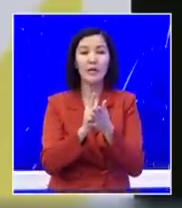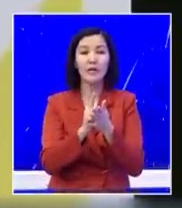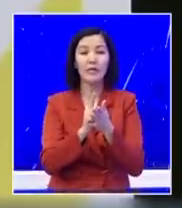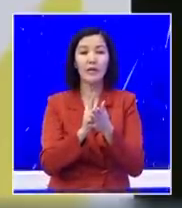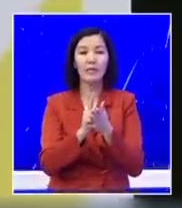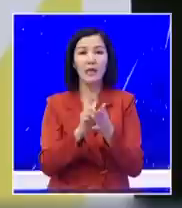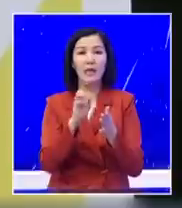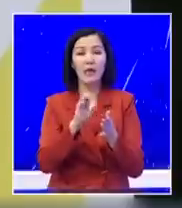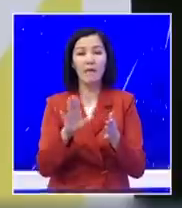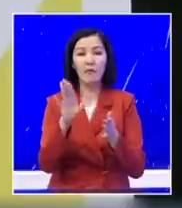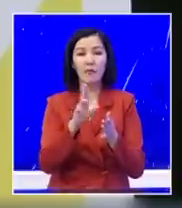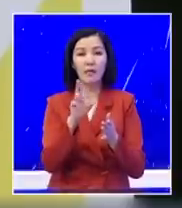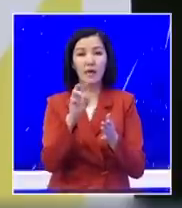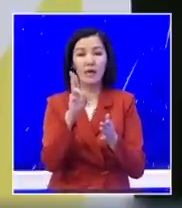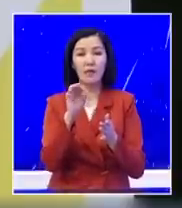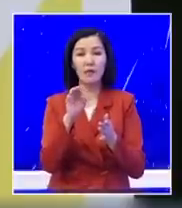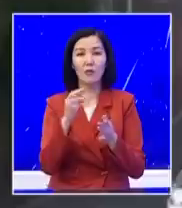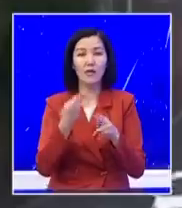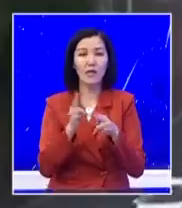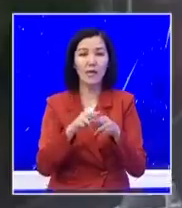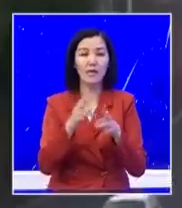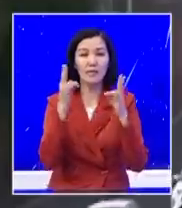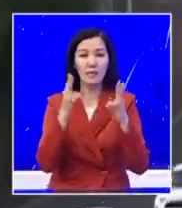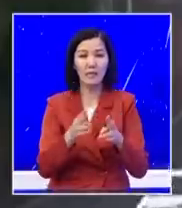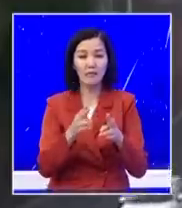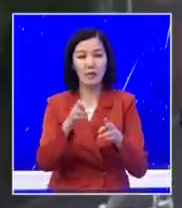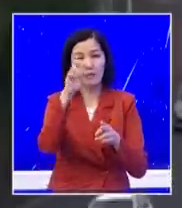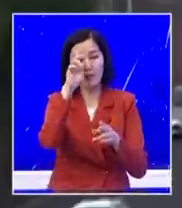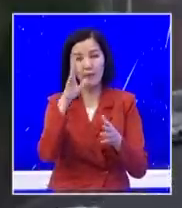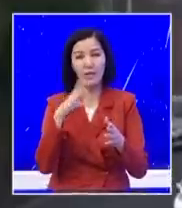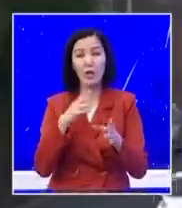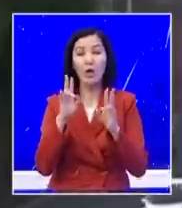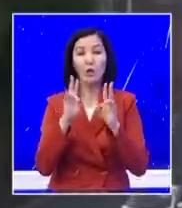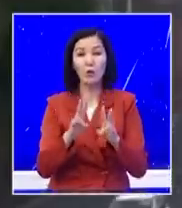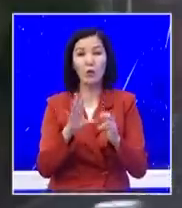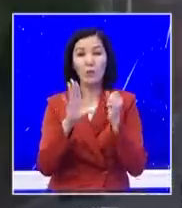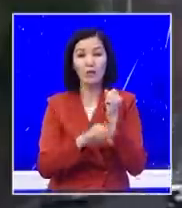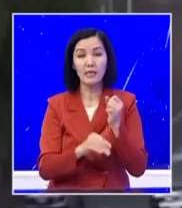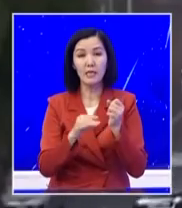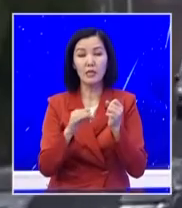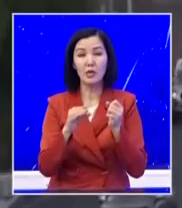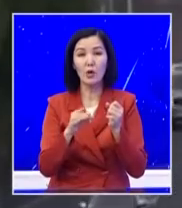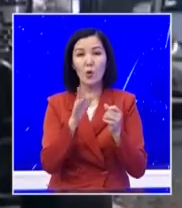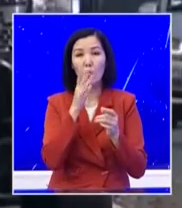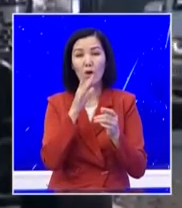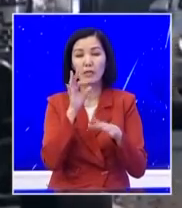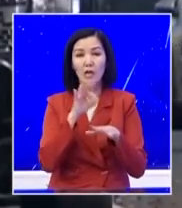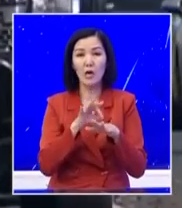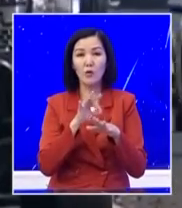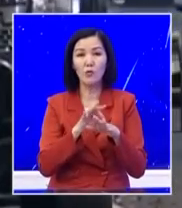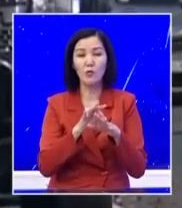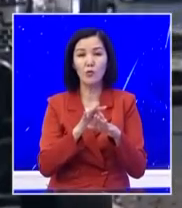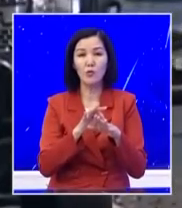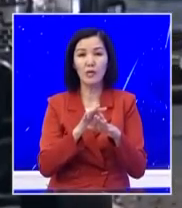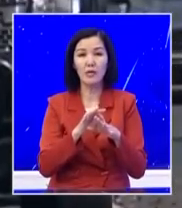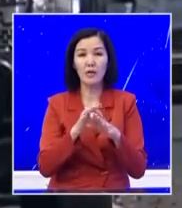бұл ел Еуропада коронавирустан ең қатты зардап шеккен елдің бірі. Дегенмен соңғы уақытта індет құрбандарының саны азайып